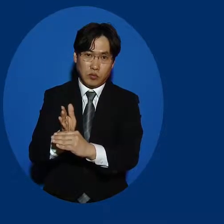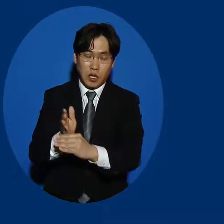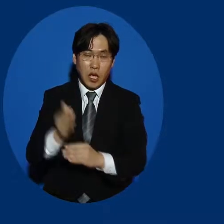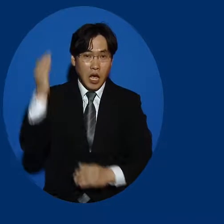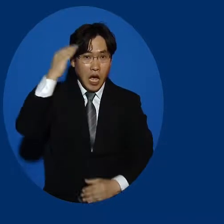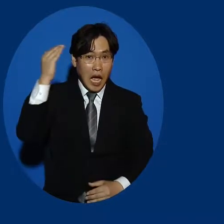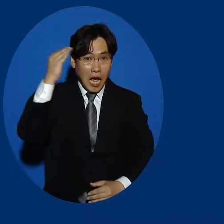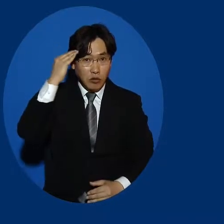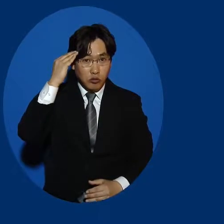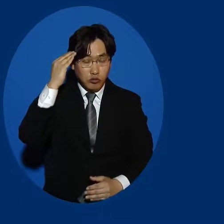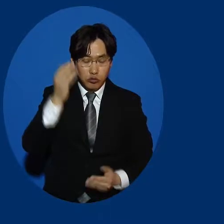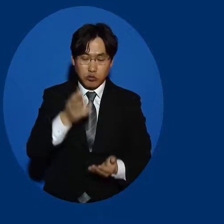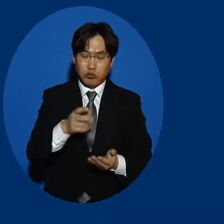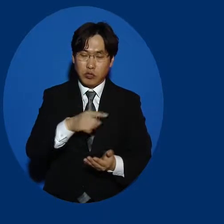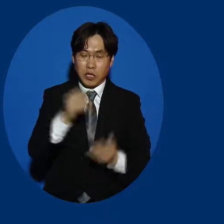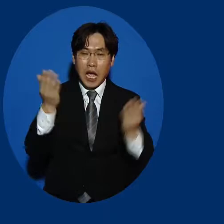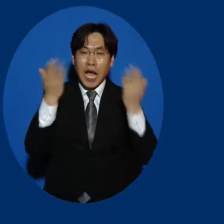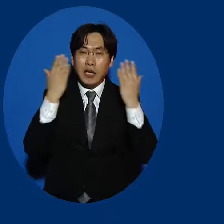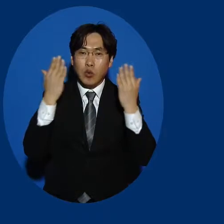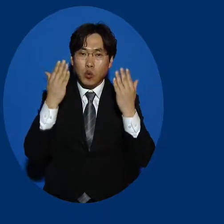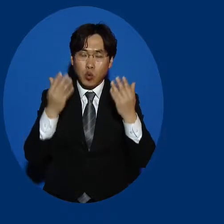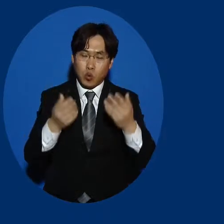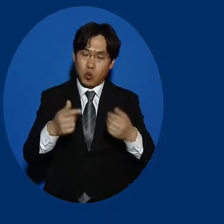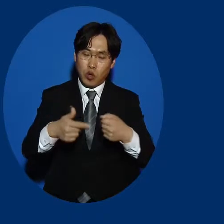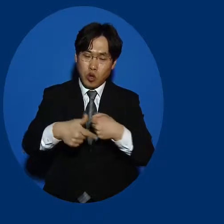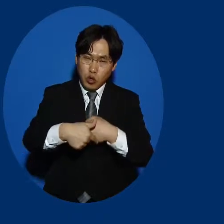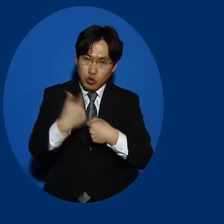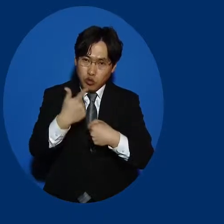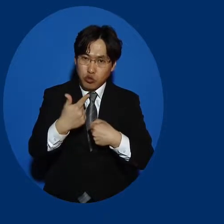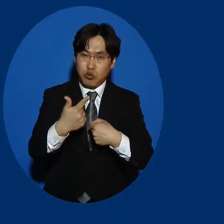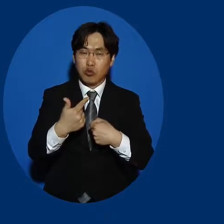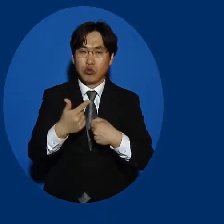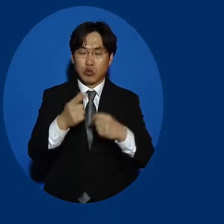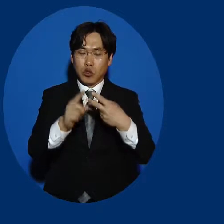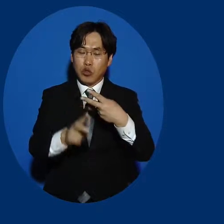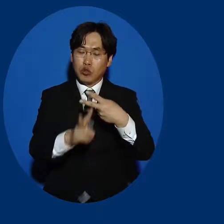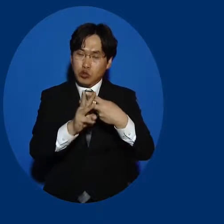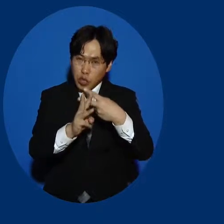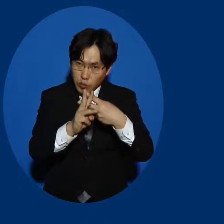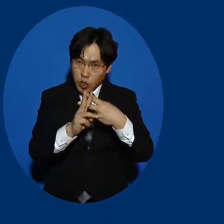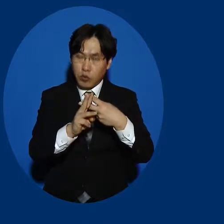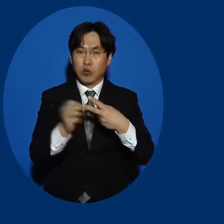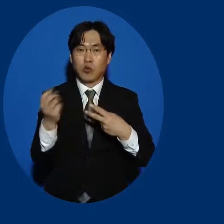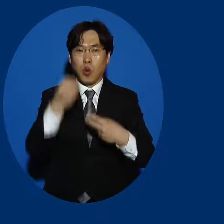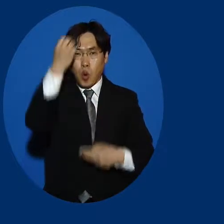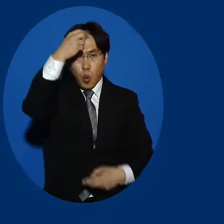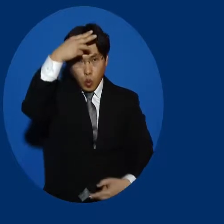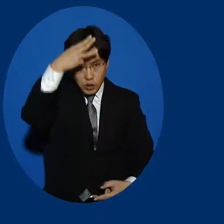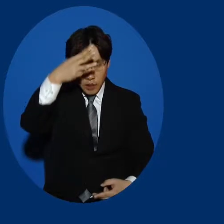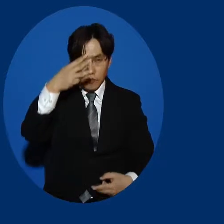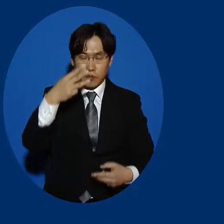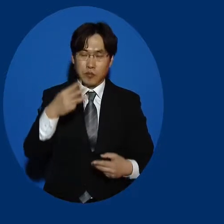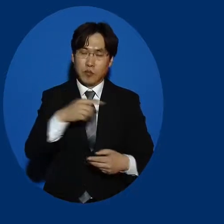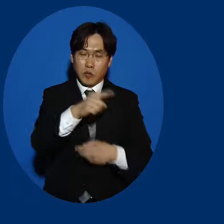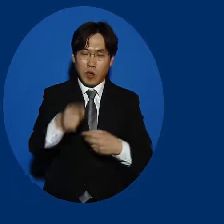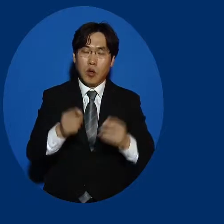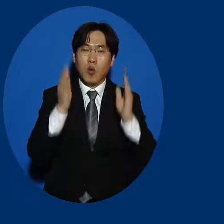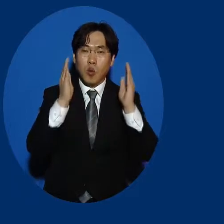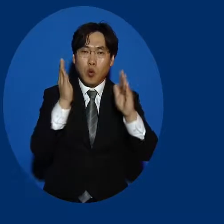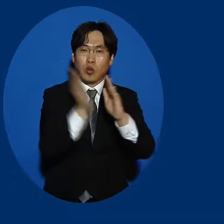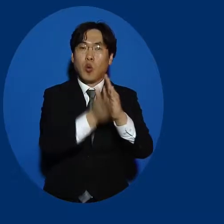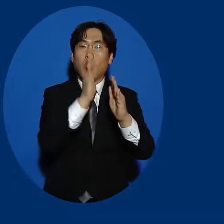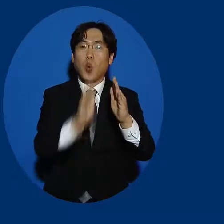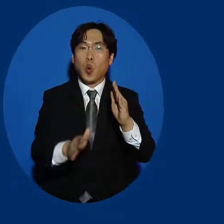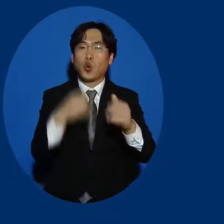우리나라의 학제 또한 마찬가지입니다. 초등학교 6년, 중학교 3년, 고등학교 3년을 우리는